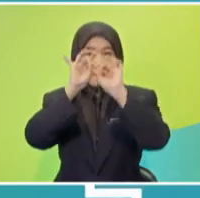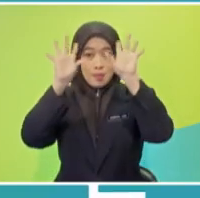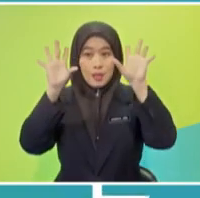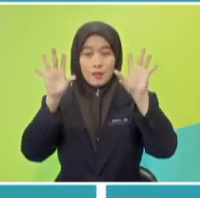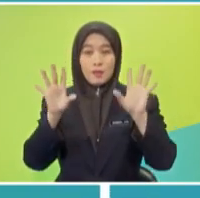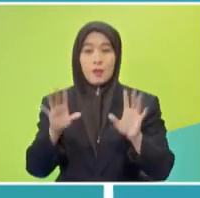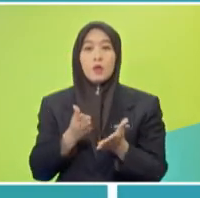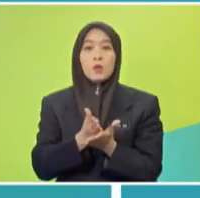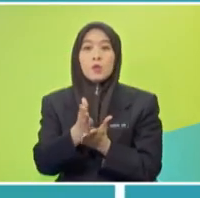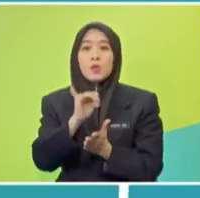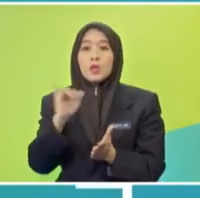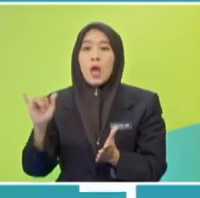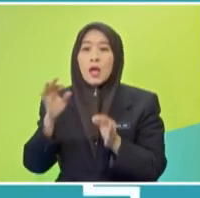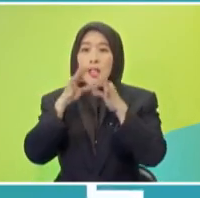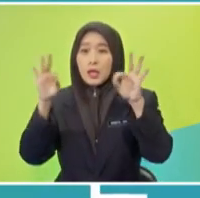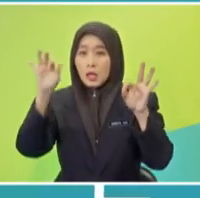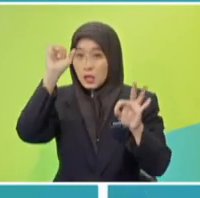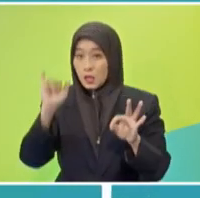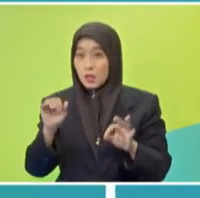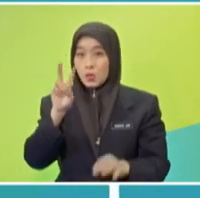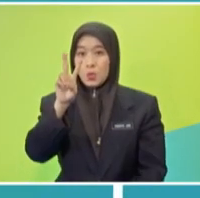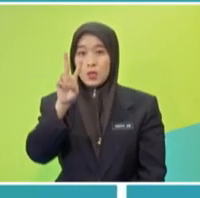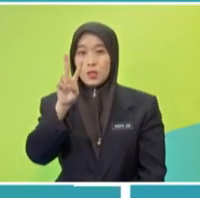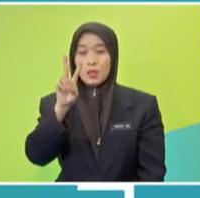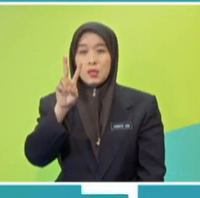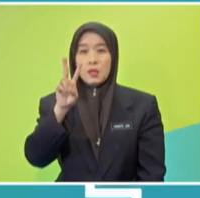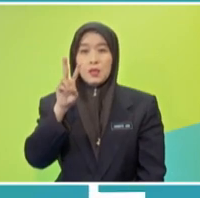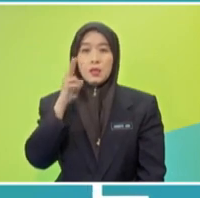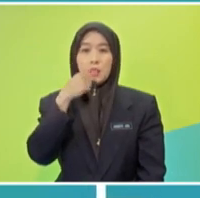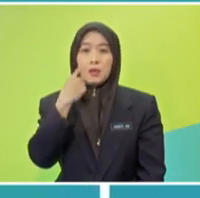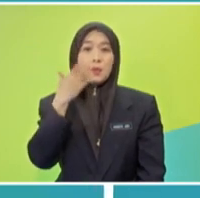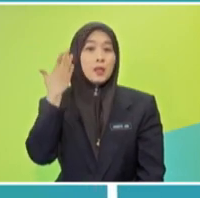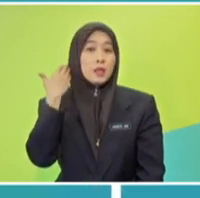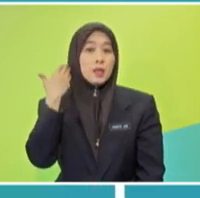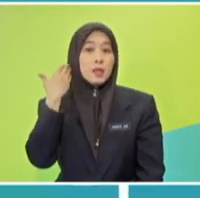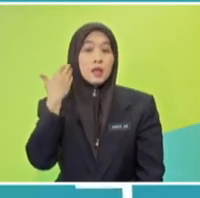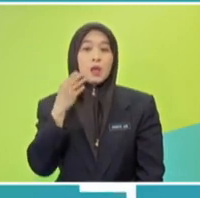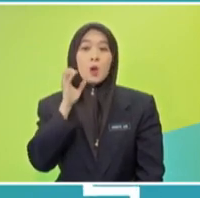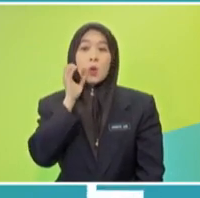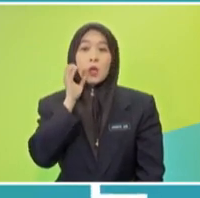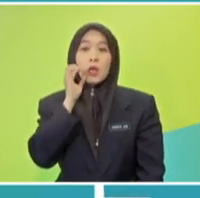seterusnya ayat yang kedua Siapa pula tadi kita pilih warna